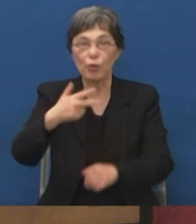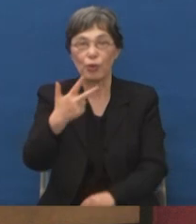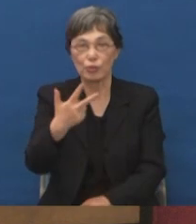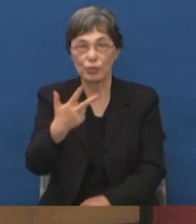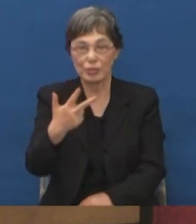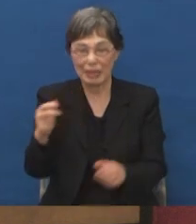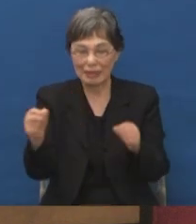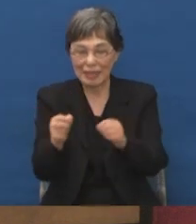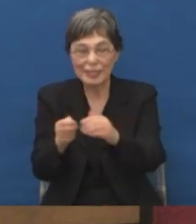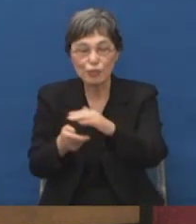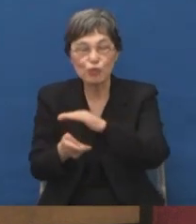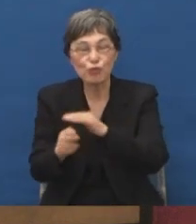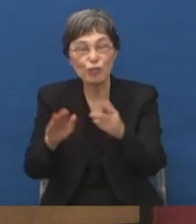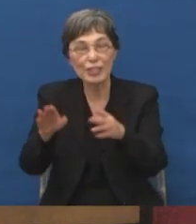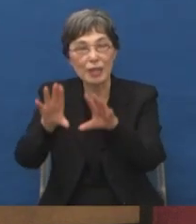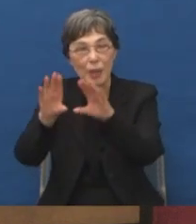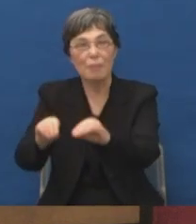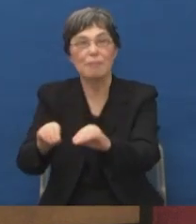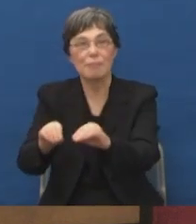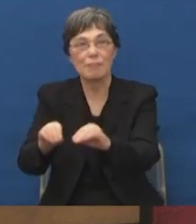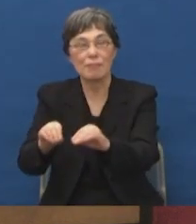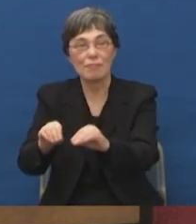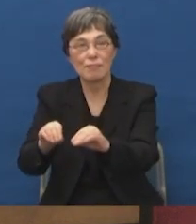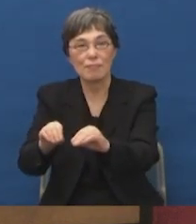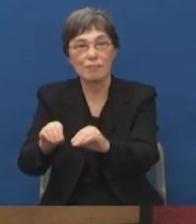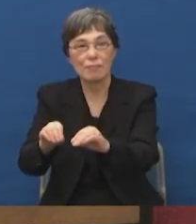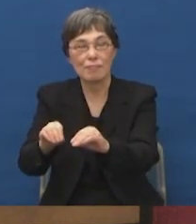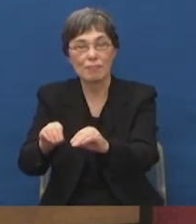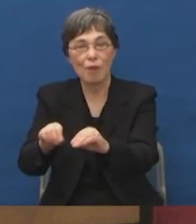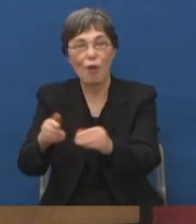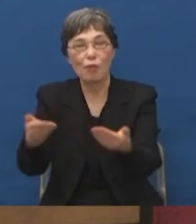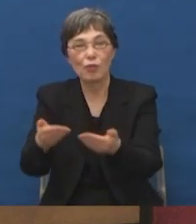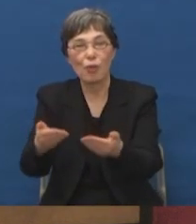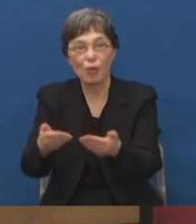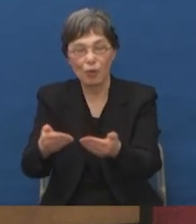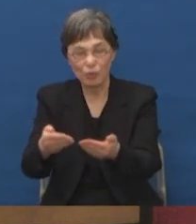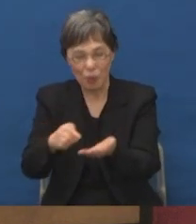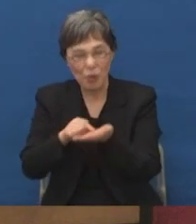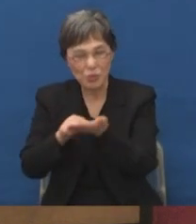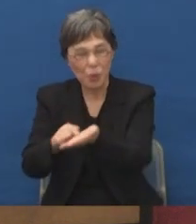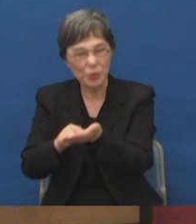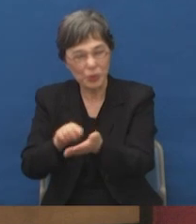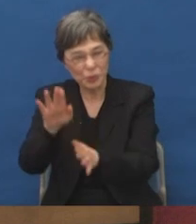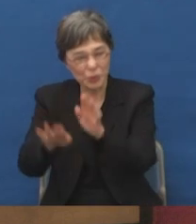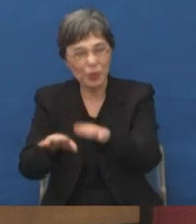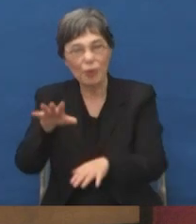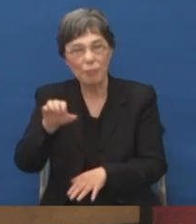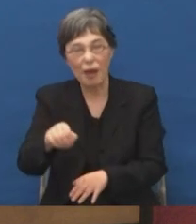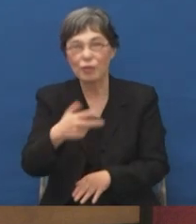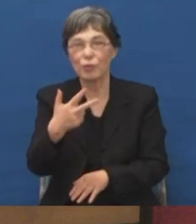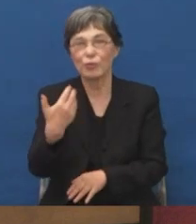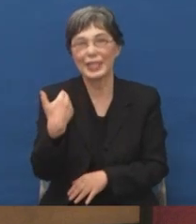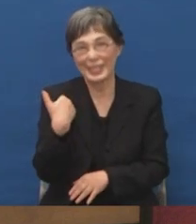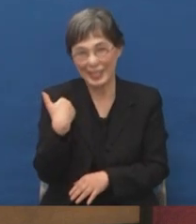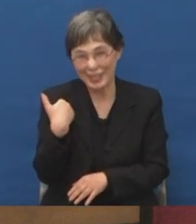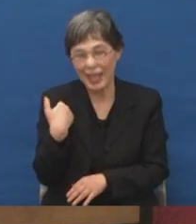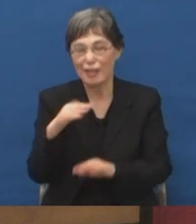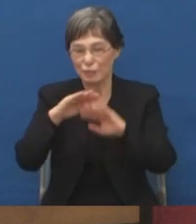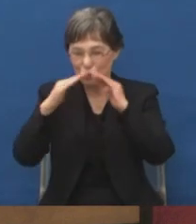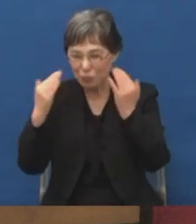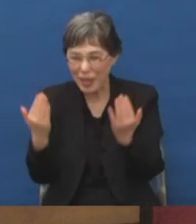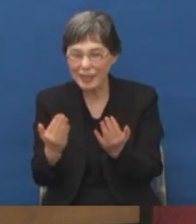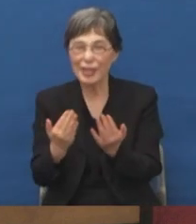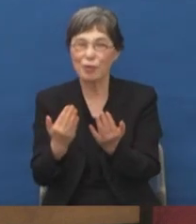期入所施設の廃止においては短期入所事業の供給状況を把握し、京都市の責任で全ての利